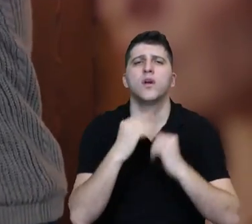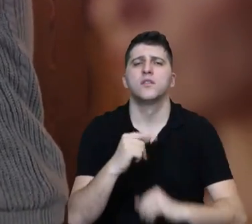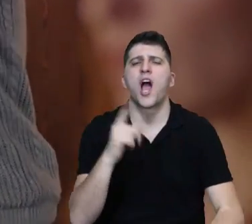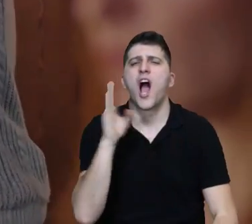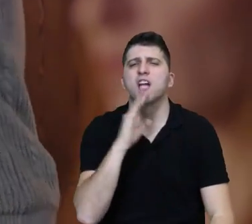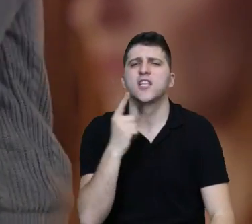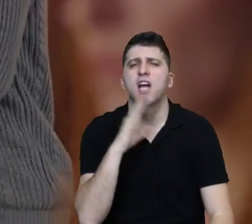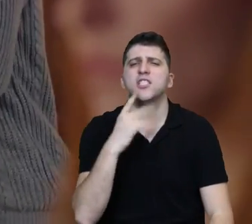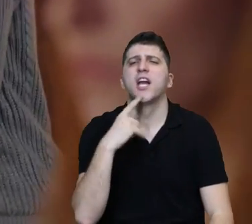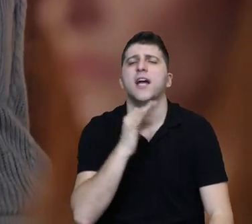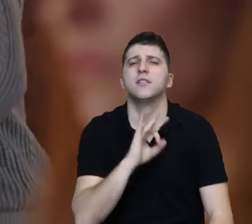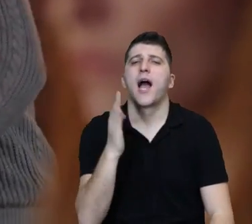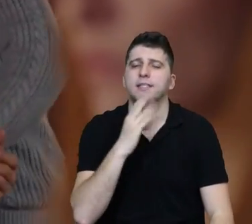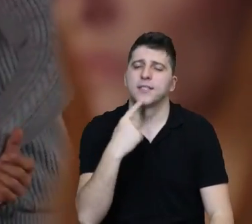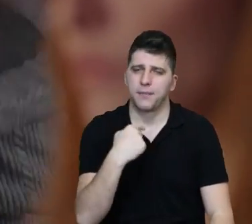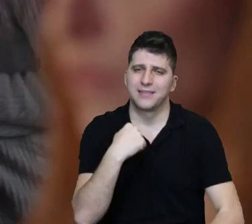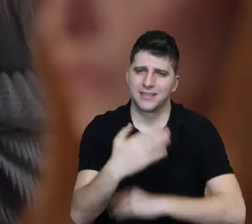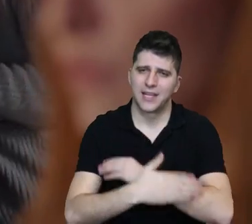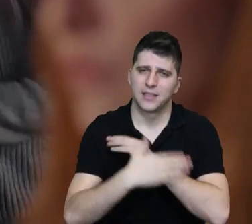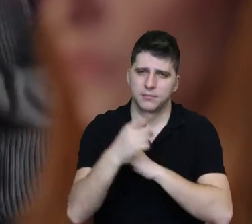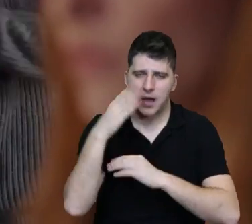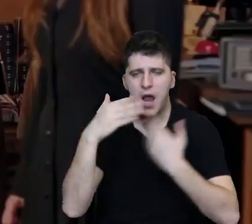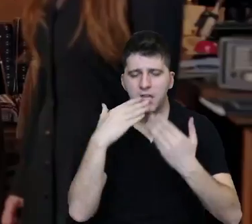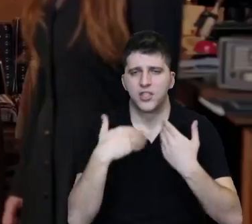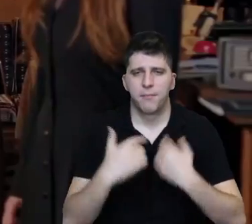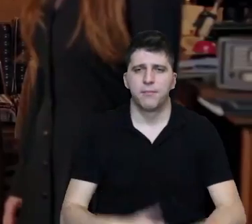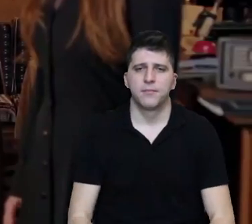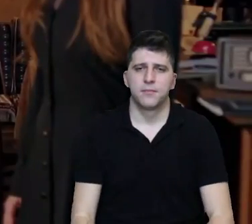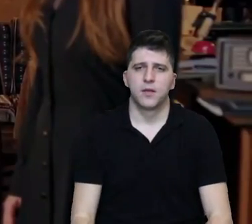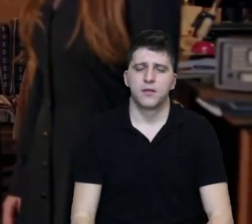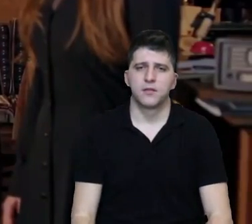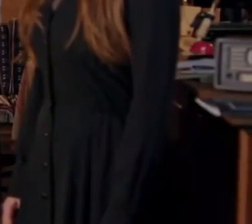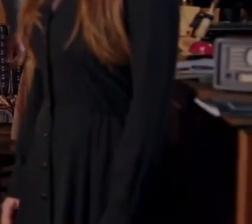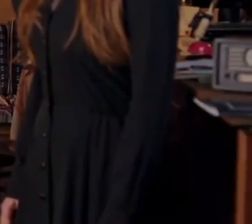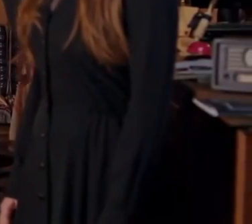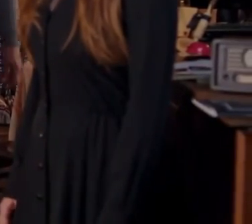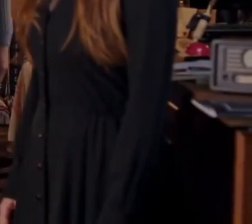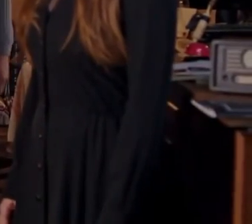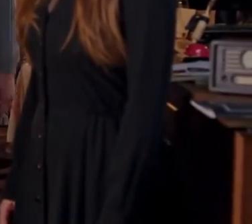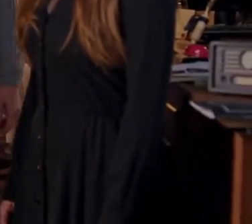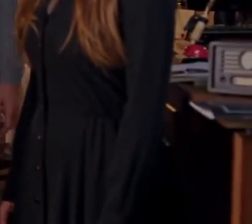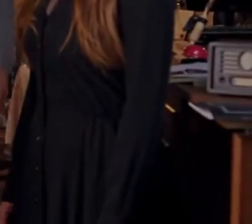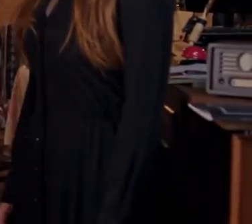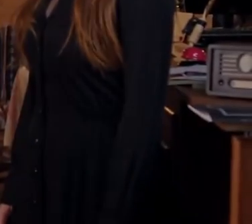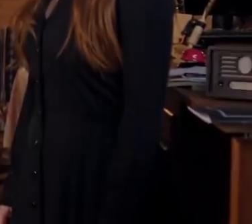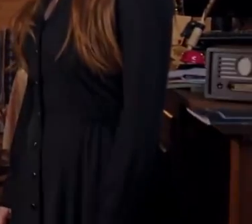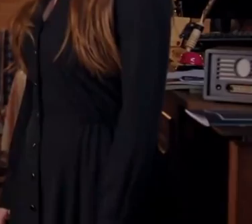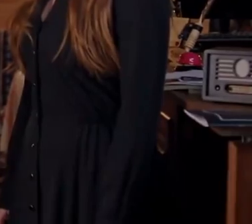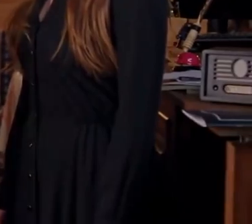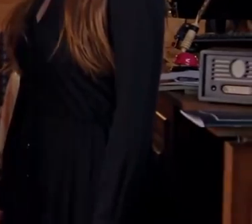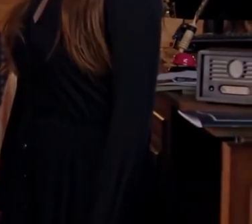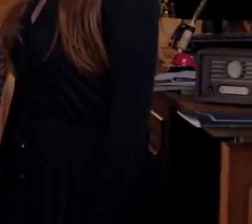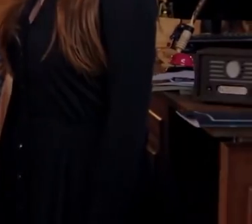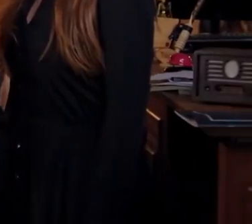dedi, şekersiz. Tamam, acı dedi, ben onu sana içeride mizah edeceğim. Hep birlikte hareketlenip Alev'e selam vererek